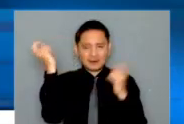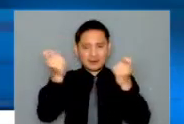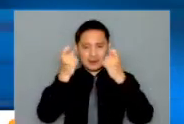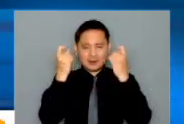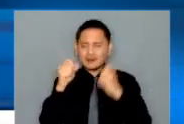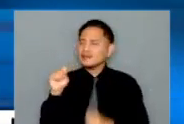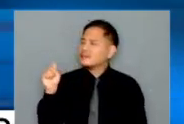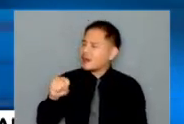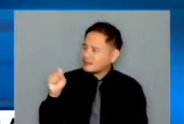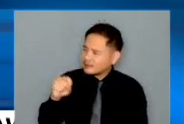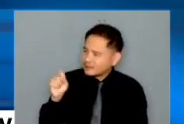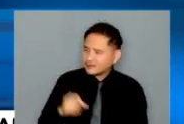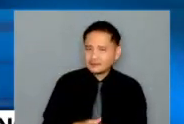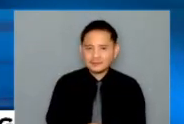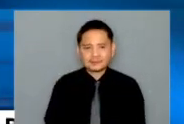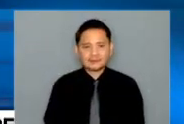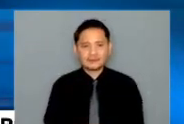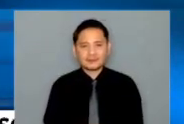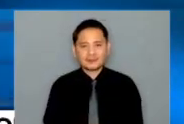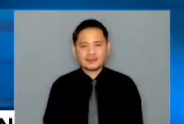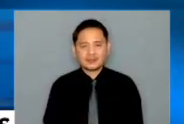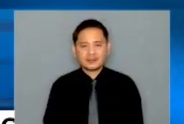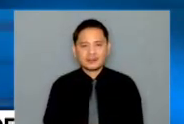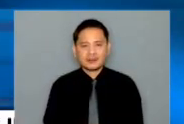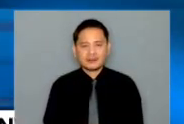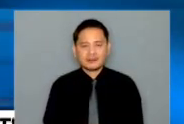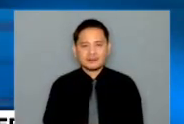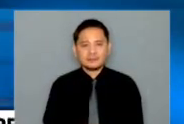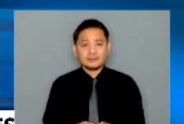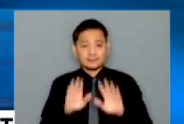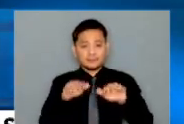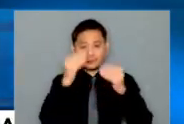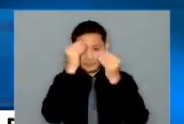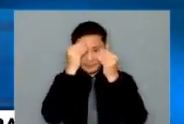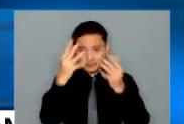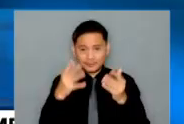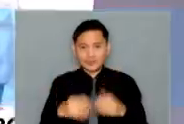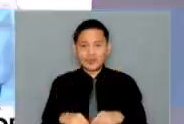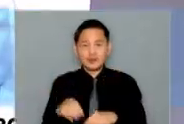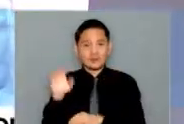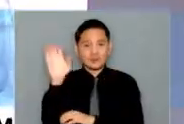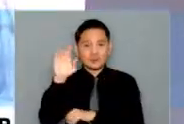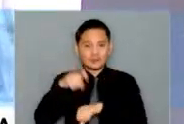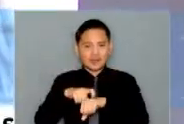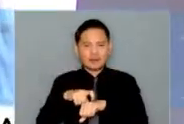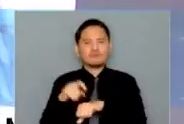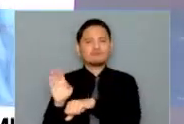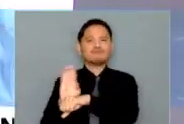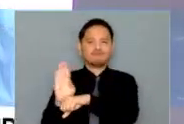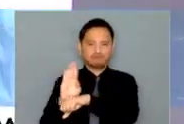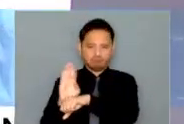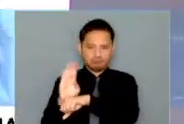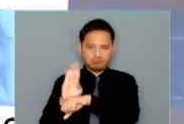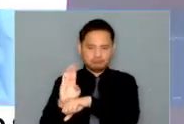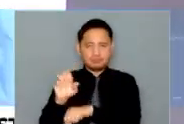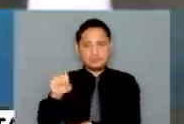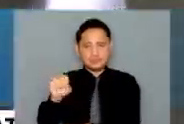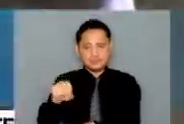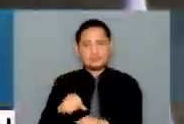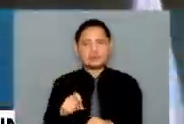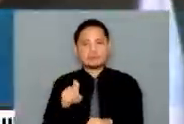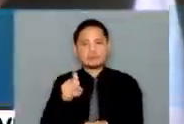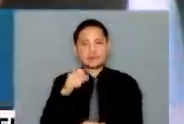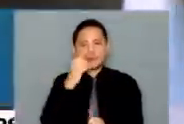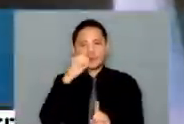kinabukasan, pwede bang order Pasko na ba, ako ngayon? Ba, may iba sa lead time? Ngayon po, sa pagka-Christmas po, talagang marami po kaming ginagawa. So, ilang days advance na pati? The